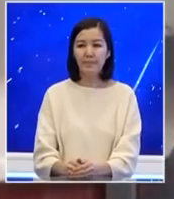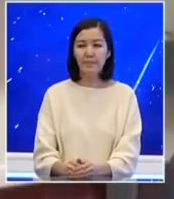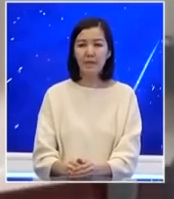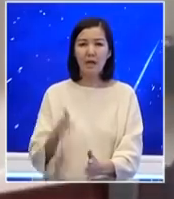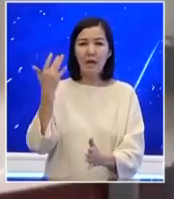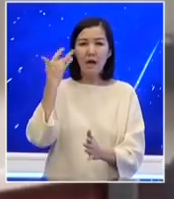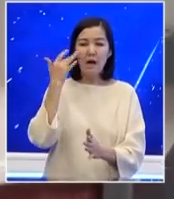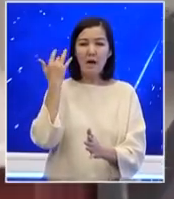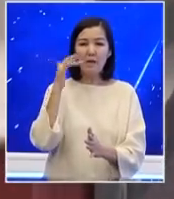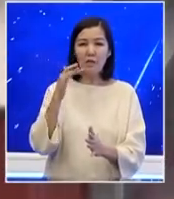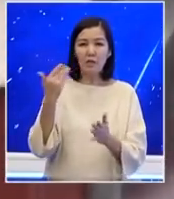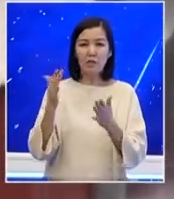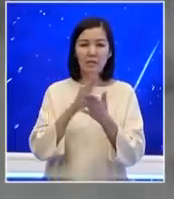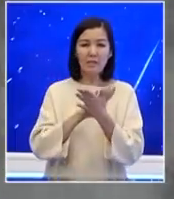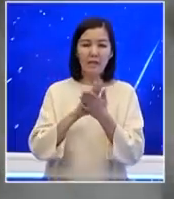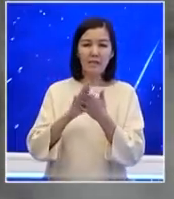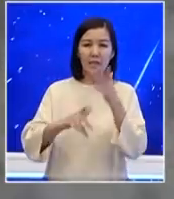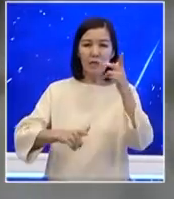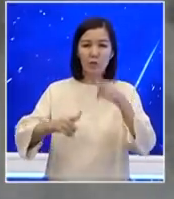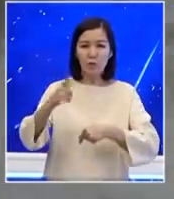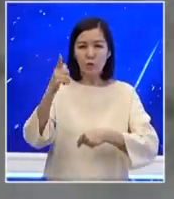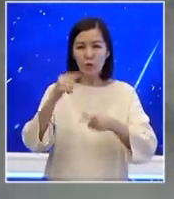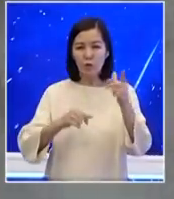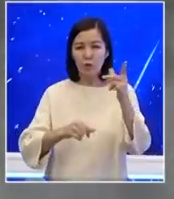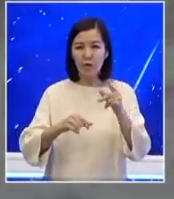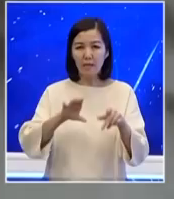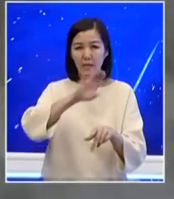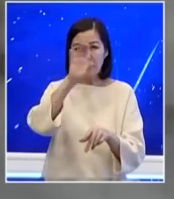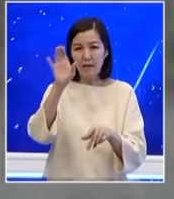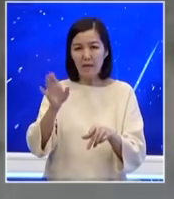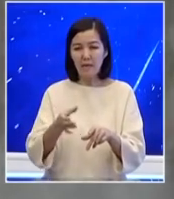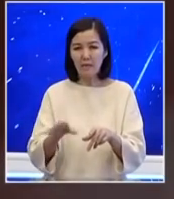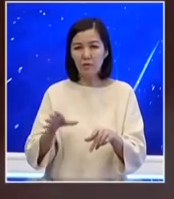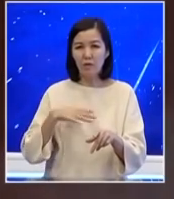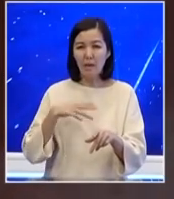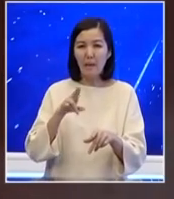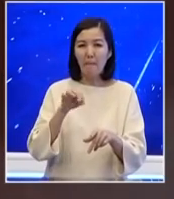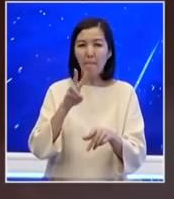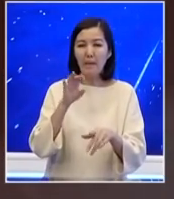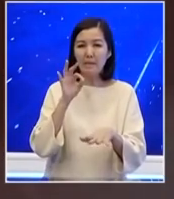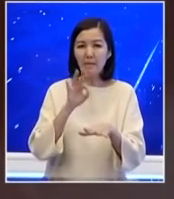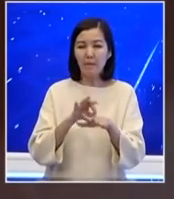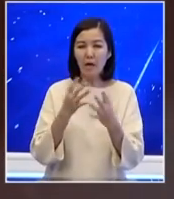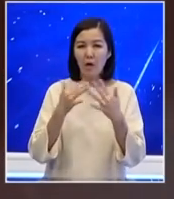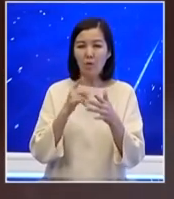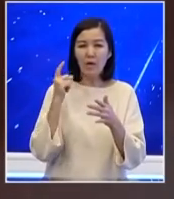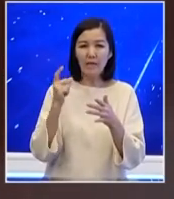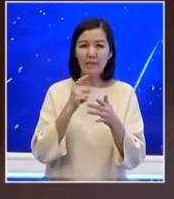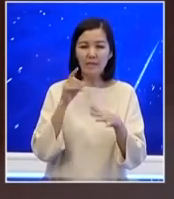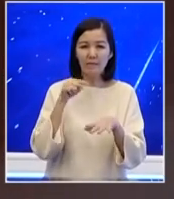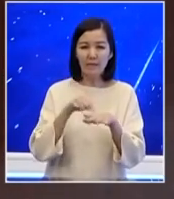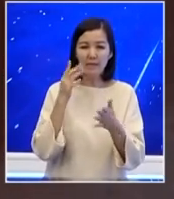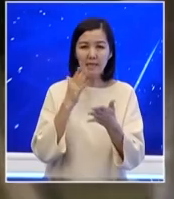Ақш фермерлері таза сүтті жер астындағы кәріз жүйесіне төгуге мәжбүр. Өйткені бұл елде пандемияның кесірі ауыл шаруашылық саласына да